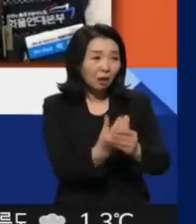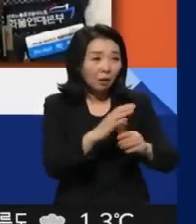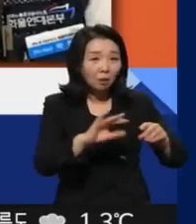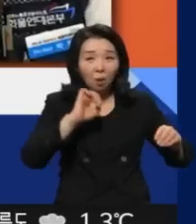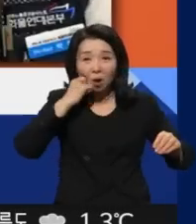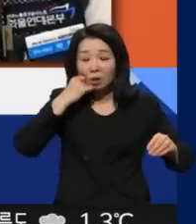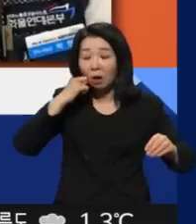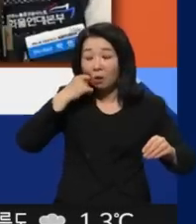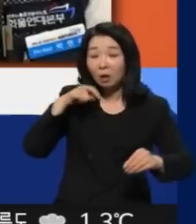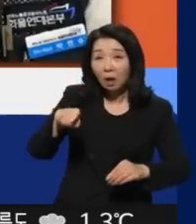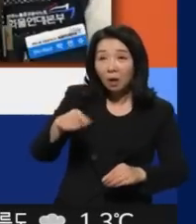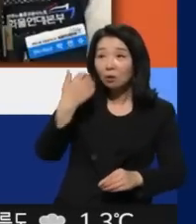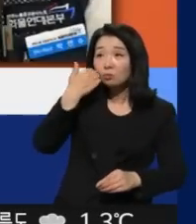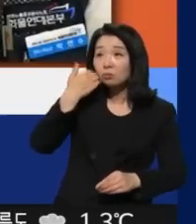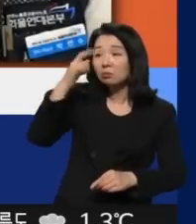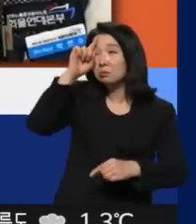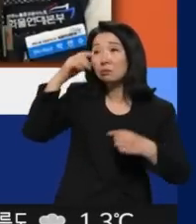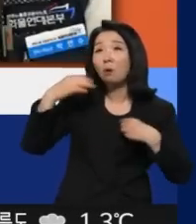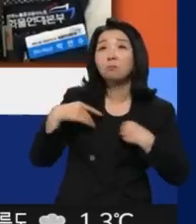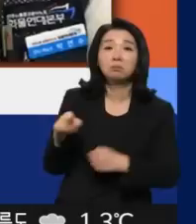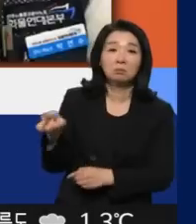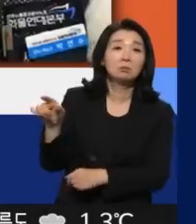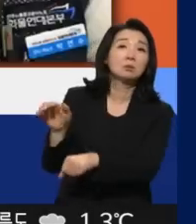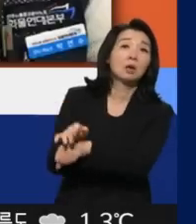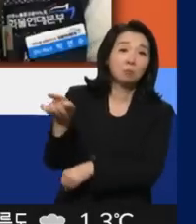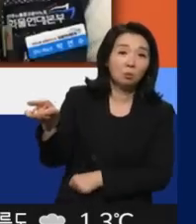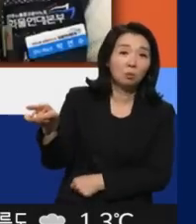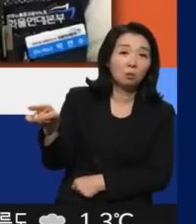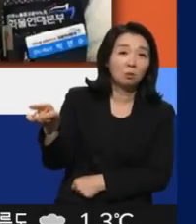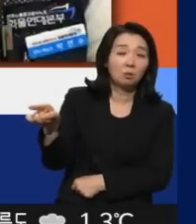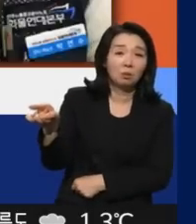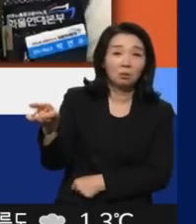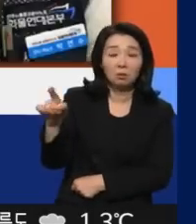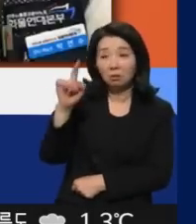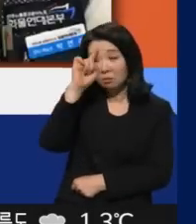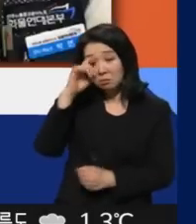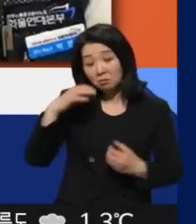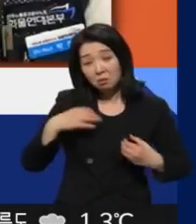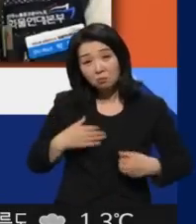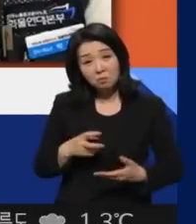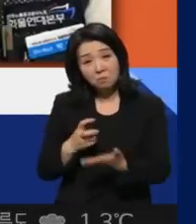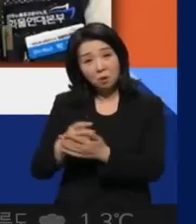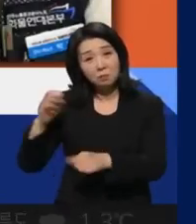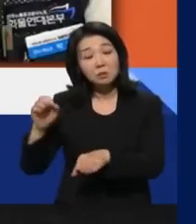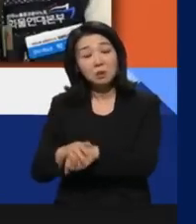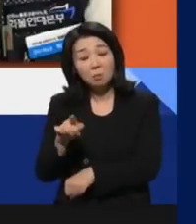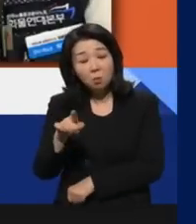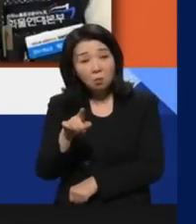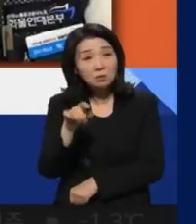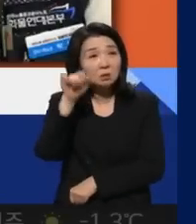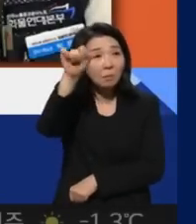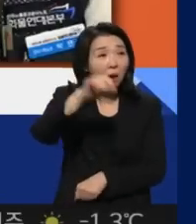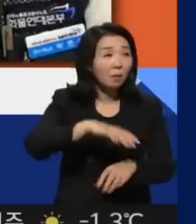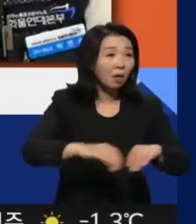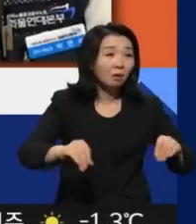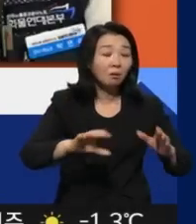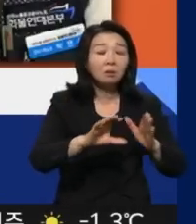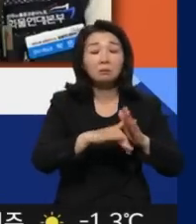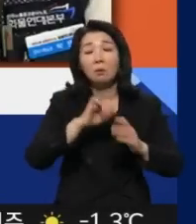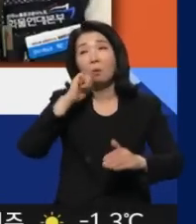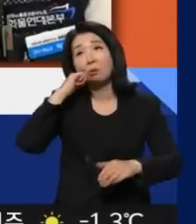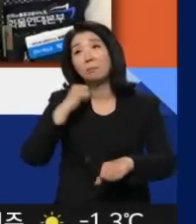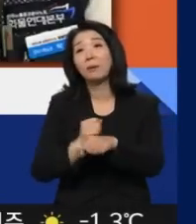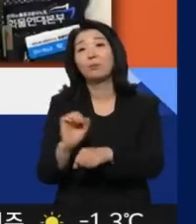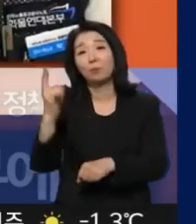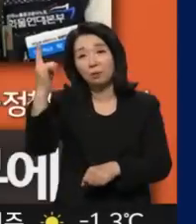것은 정부라고 생각을 합니다. 오히려 정부의 그런 왜곡적인 규정이 지금의 파업 사태를 해결하는 데 어렵게 만드는